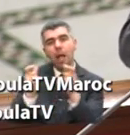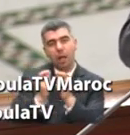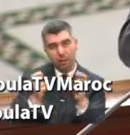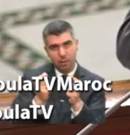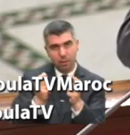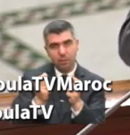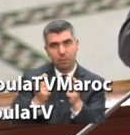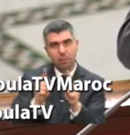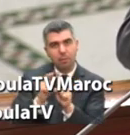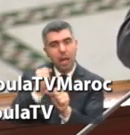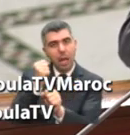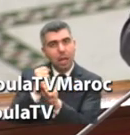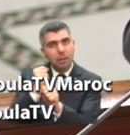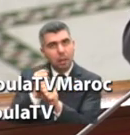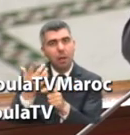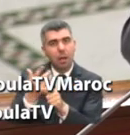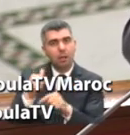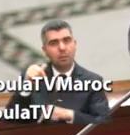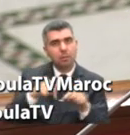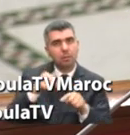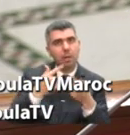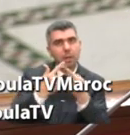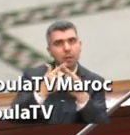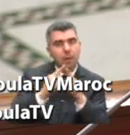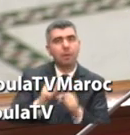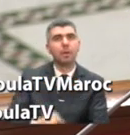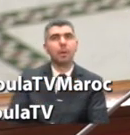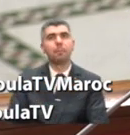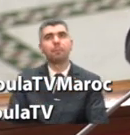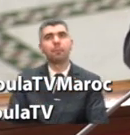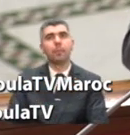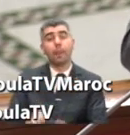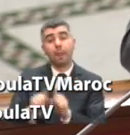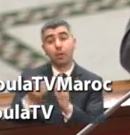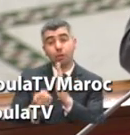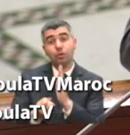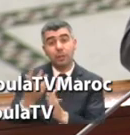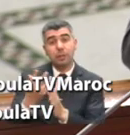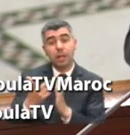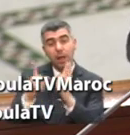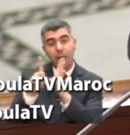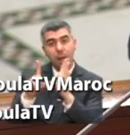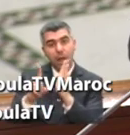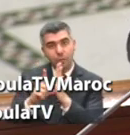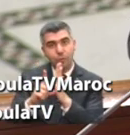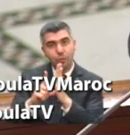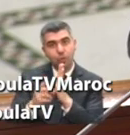تيقوموا بهذه البرامج هذه هي مجموعه ديال المتعاقدين. ولكن المستجد اللي غادي يجي به القانون الاطار